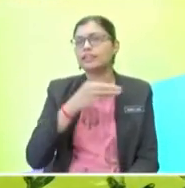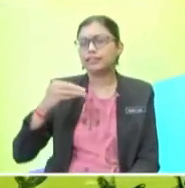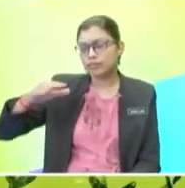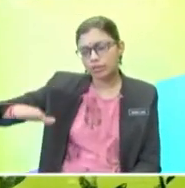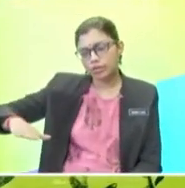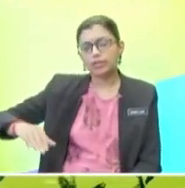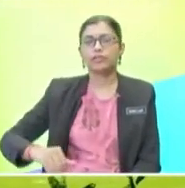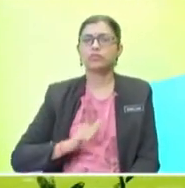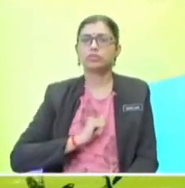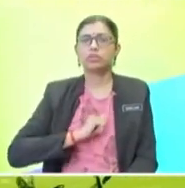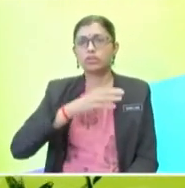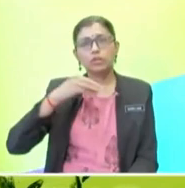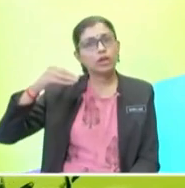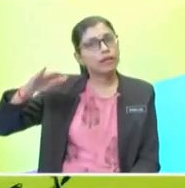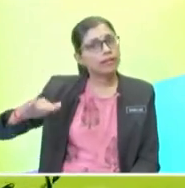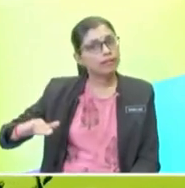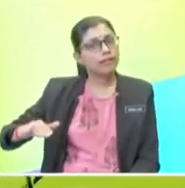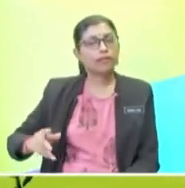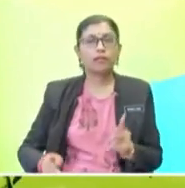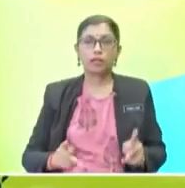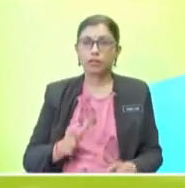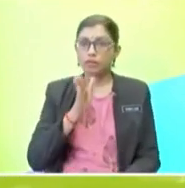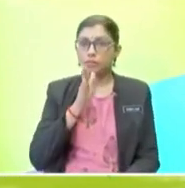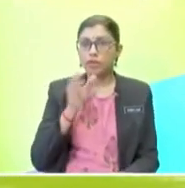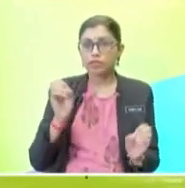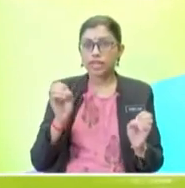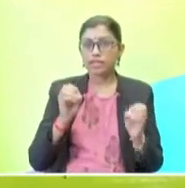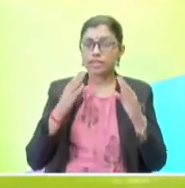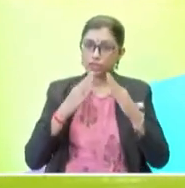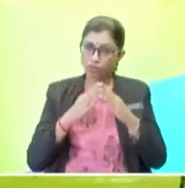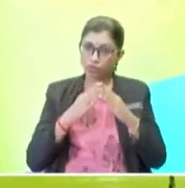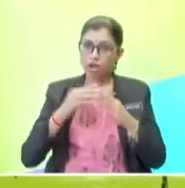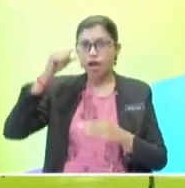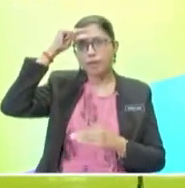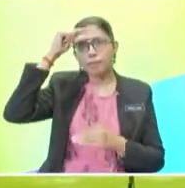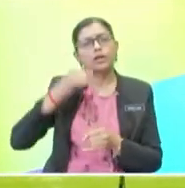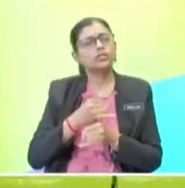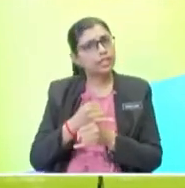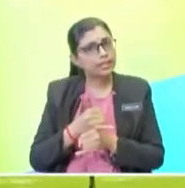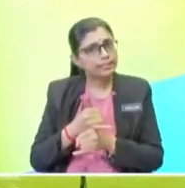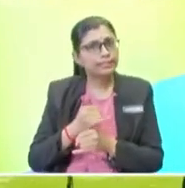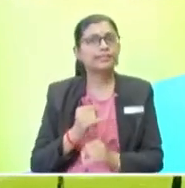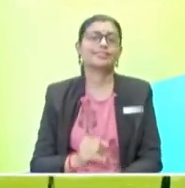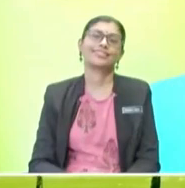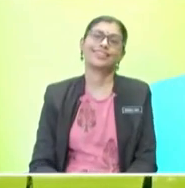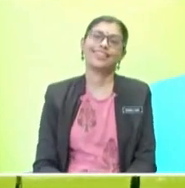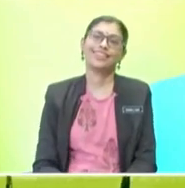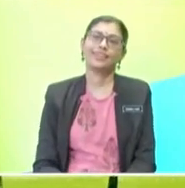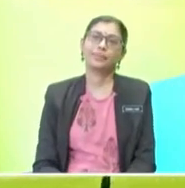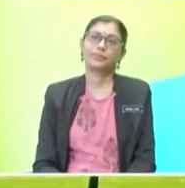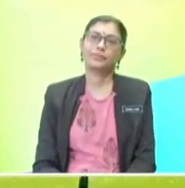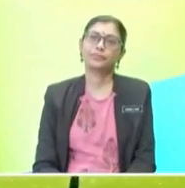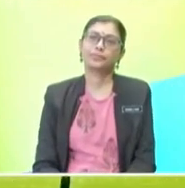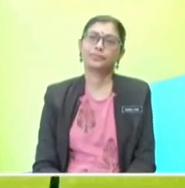baik semasa ketiadaan ibu di rumah. Okey. Selain itu,